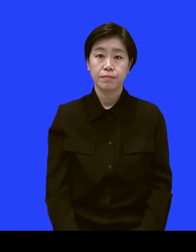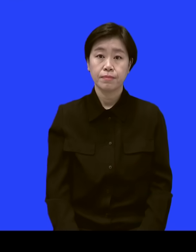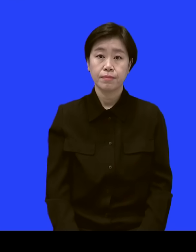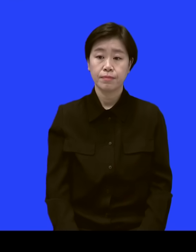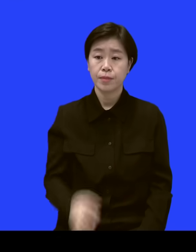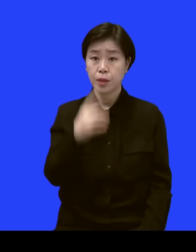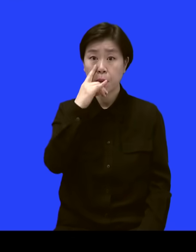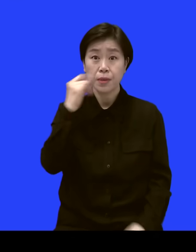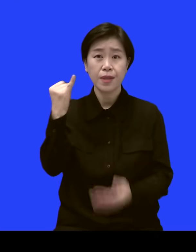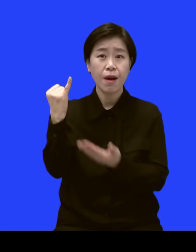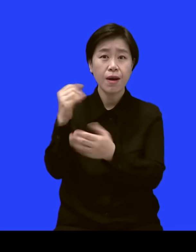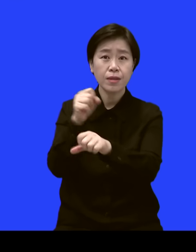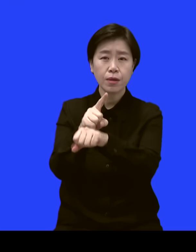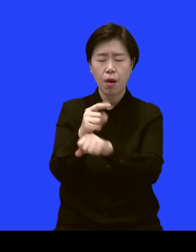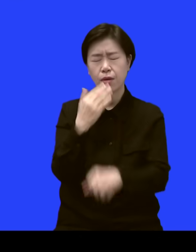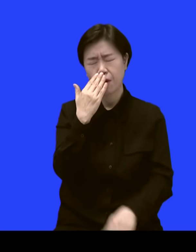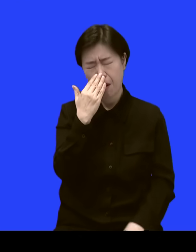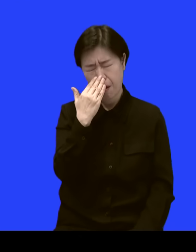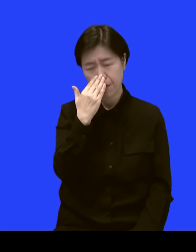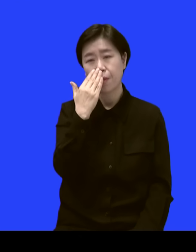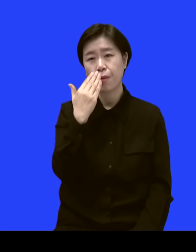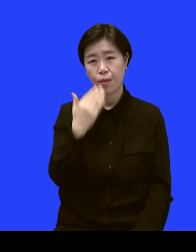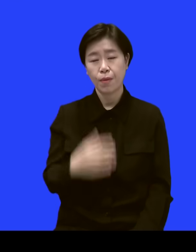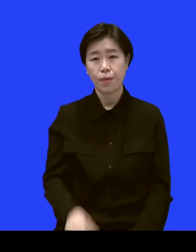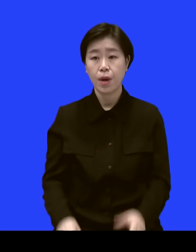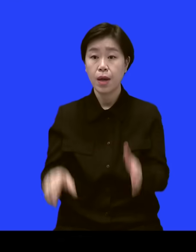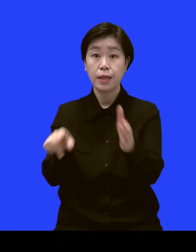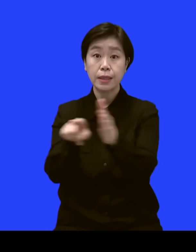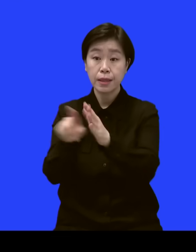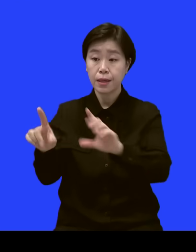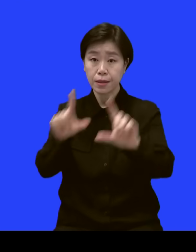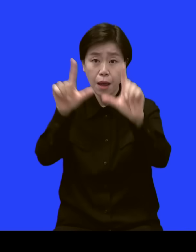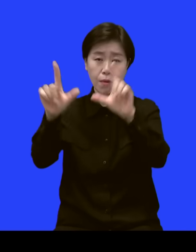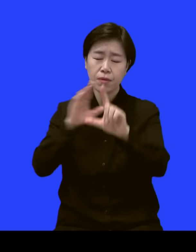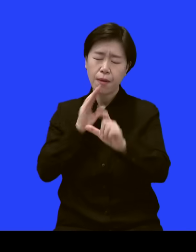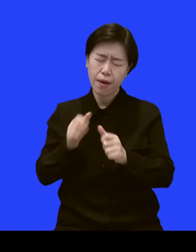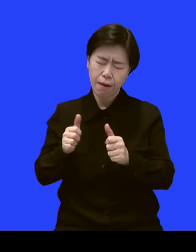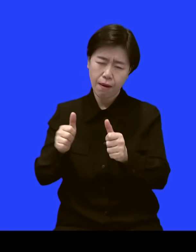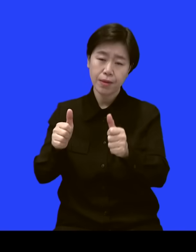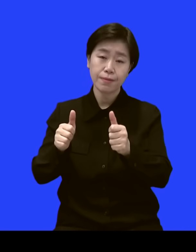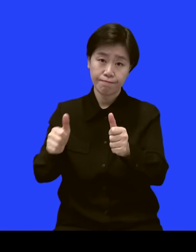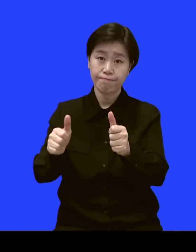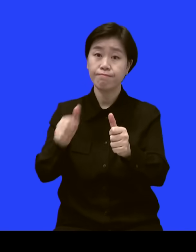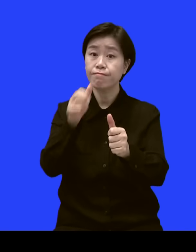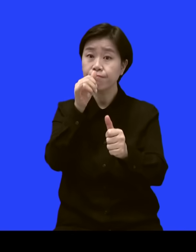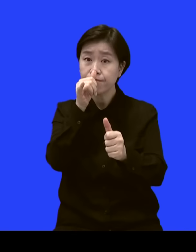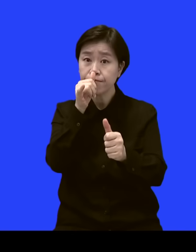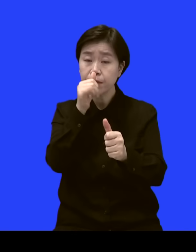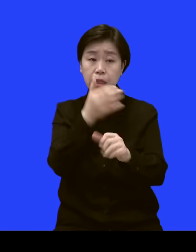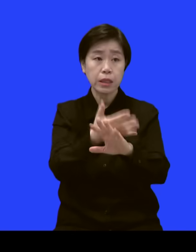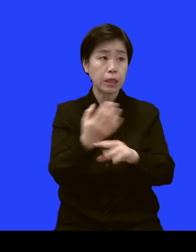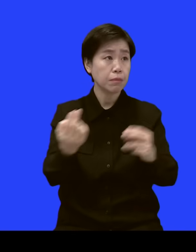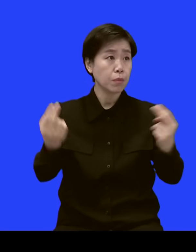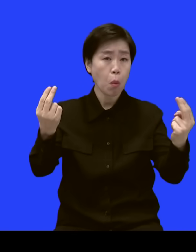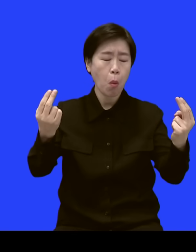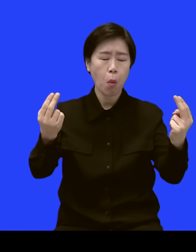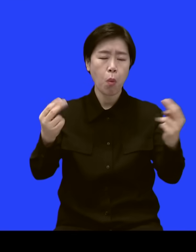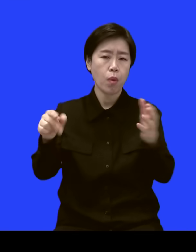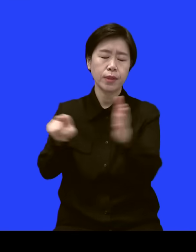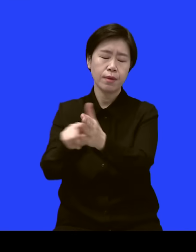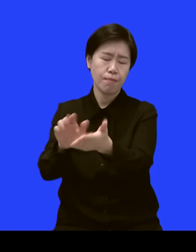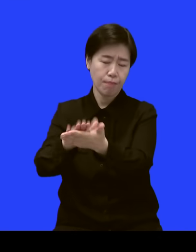굉장히 겸손하시거든요. 겸손하시고 정말 신앙생활을 열심히 정말 그 누구보다도